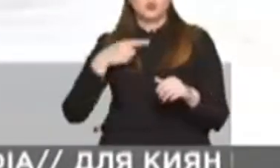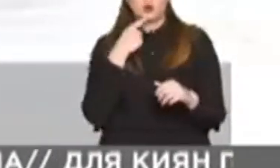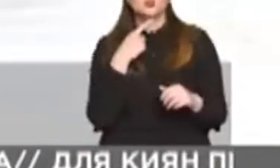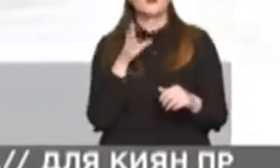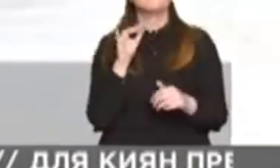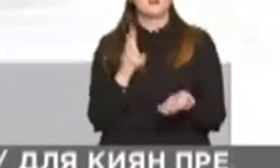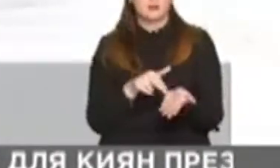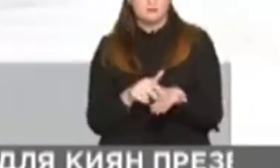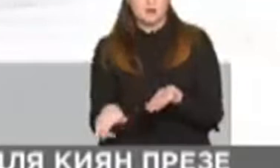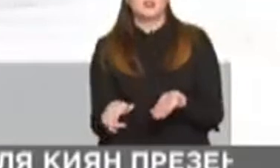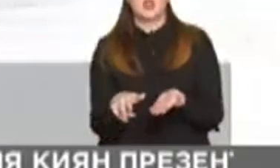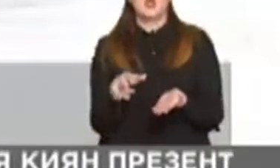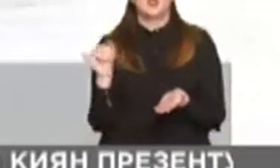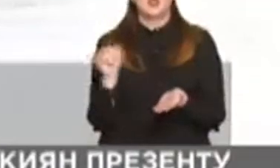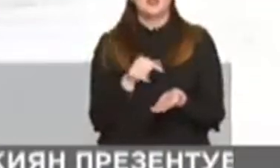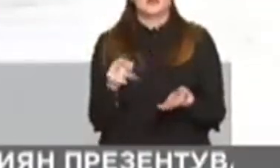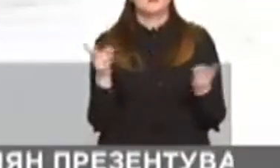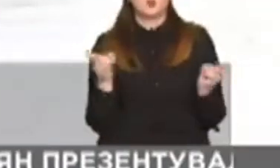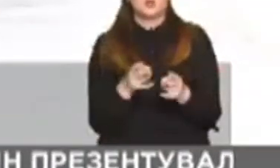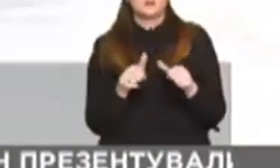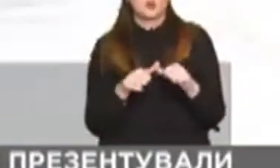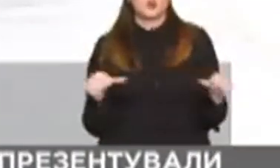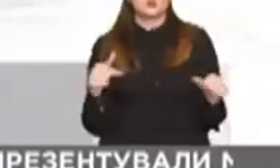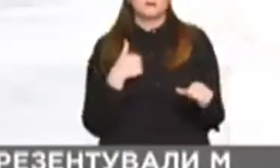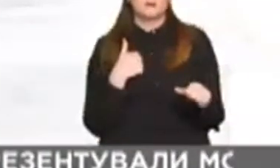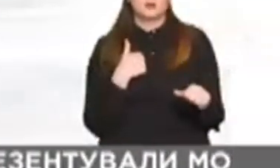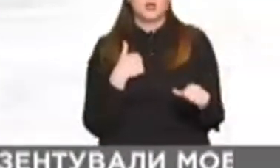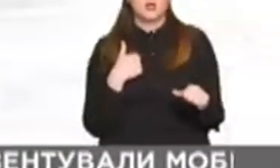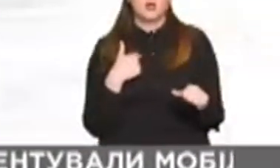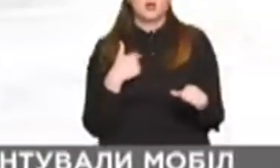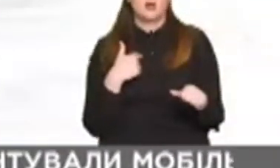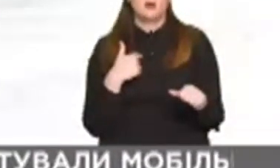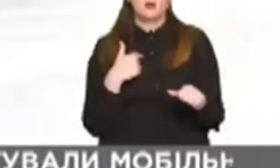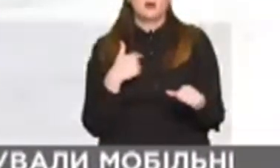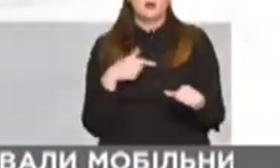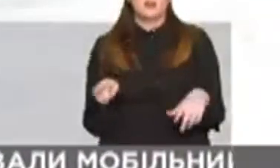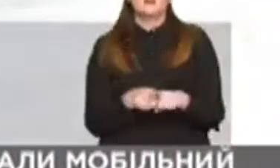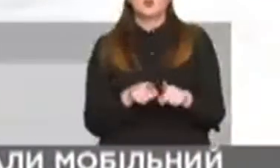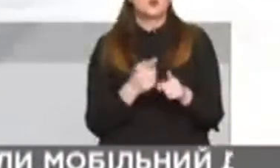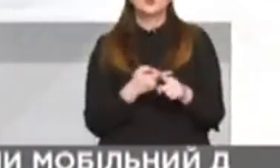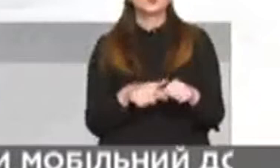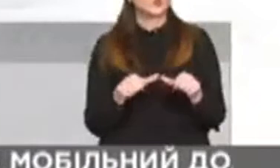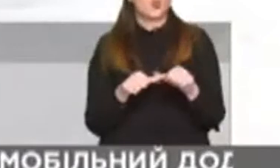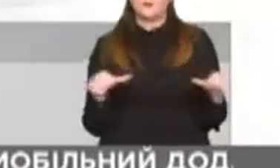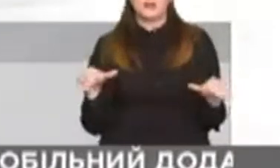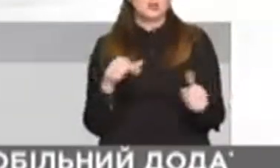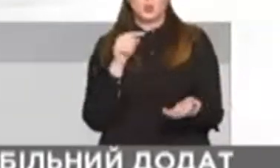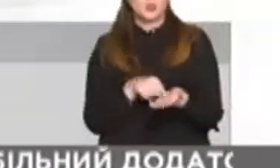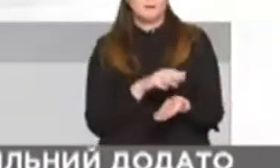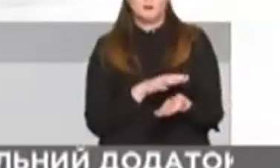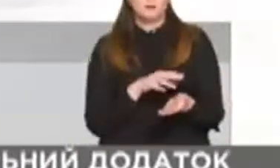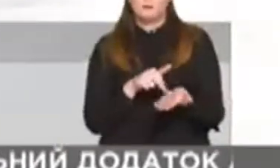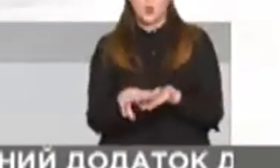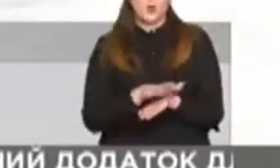піде, і там потрібно комісію проходити. Ми навіть з мамою, ну, такі, ти все одно цю комісію не пройдеш. Але